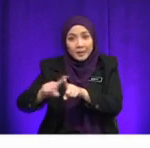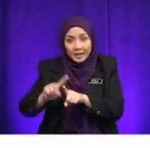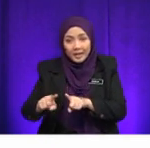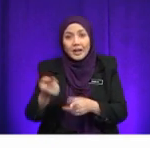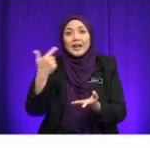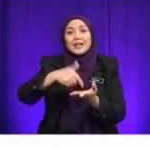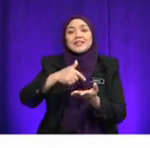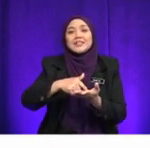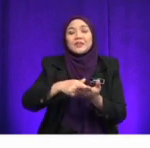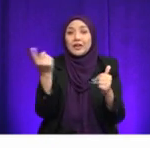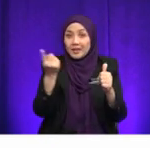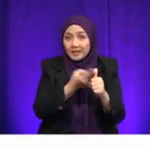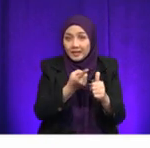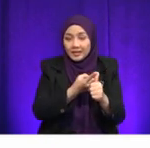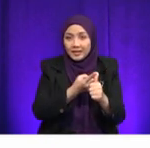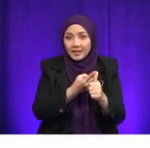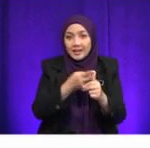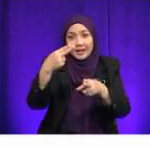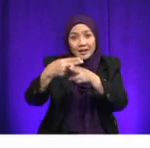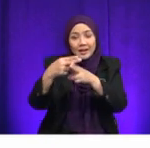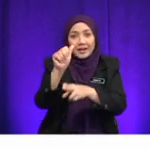yang pertama Aisyah